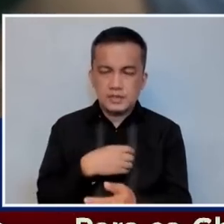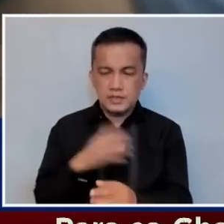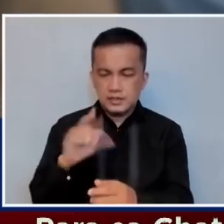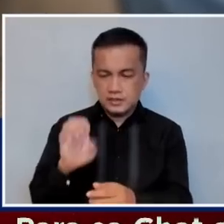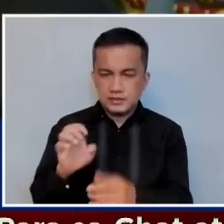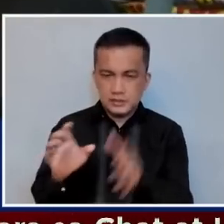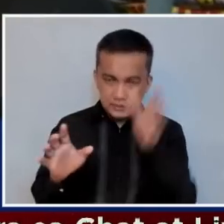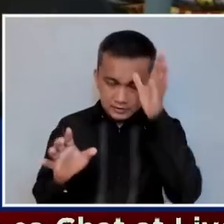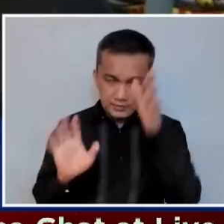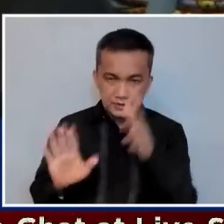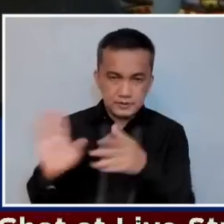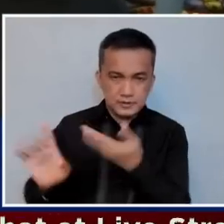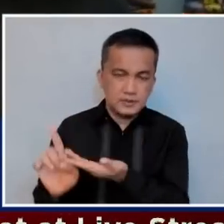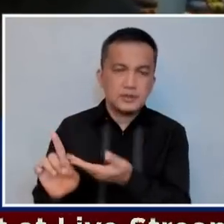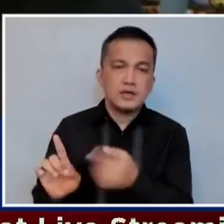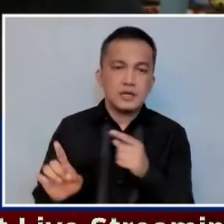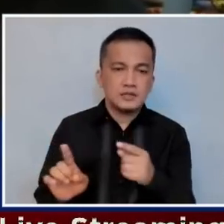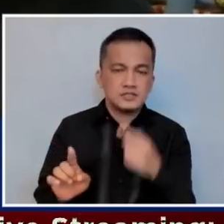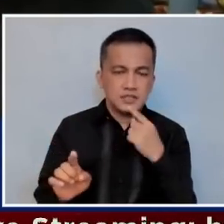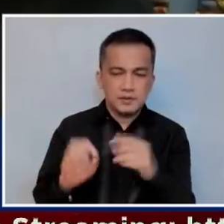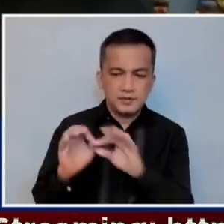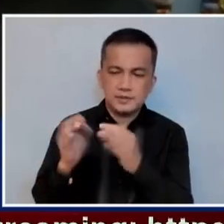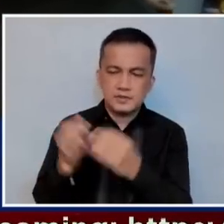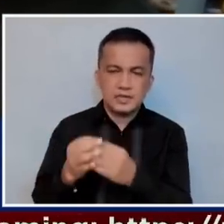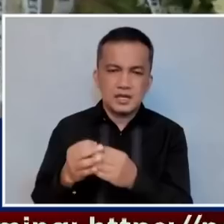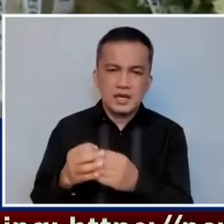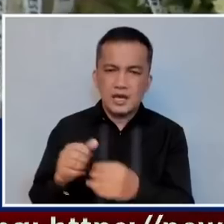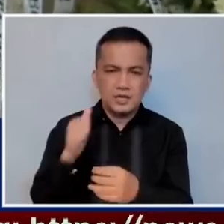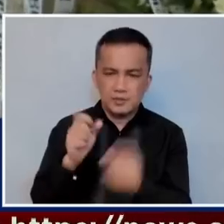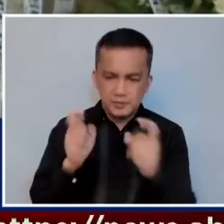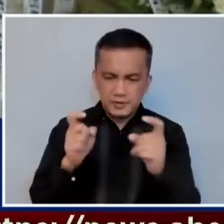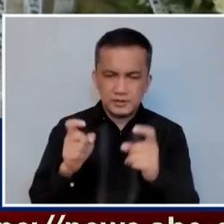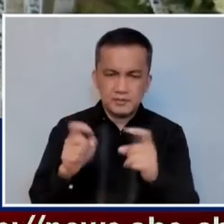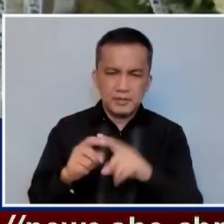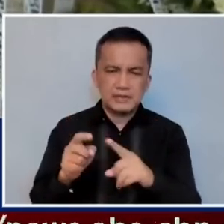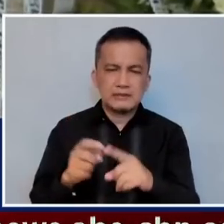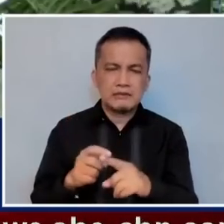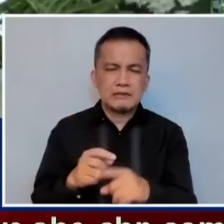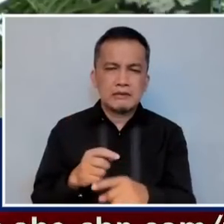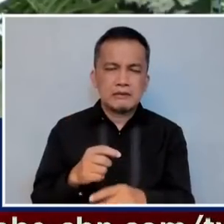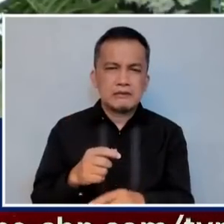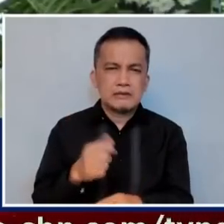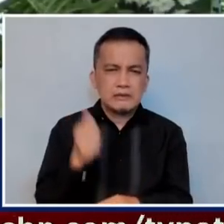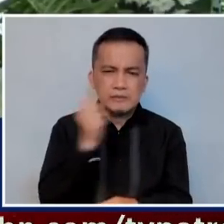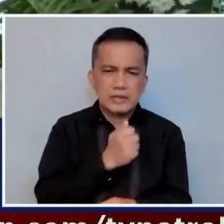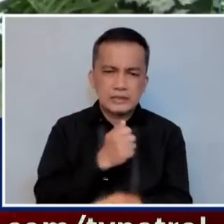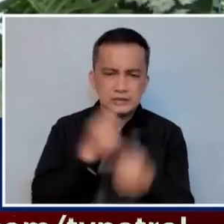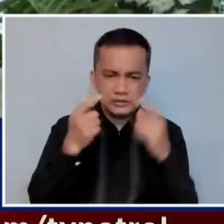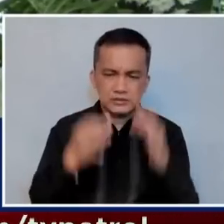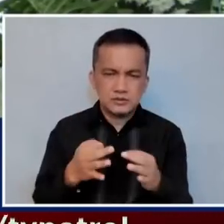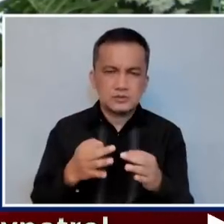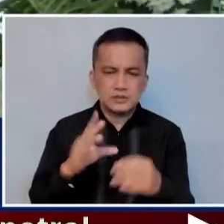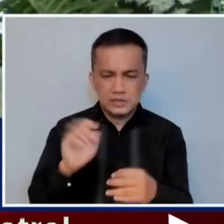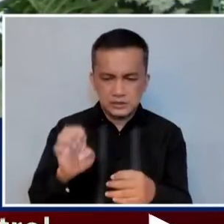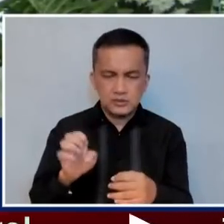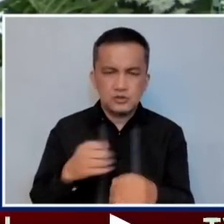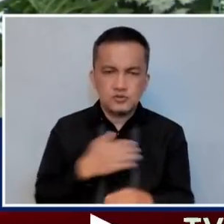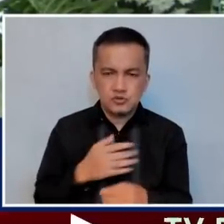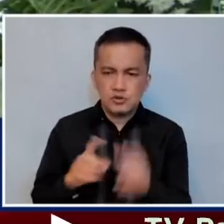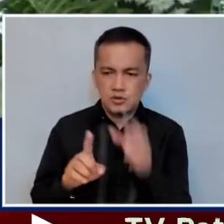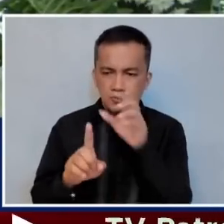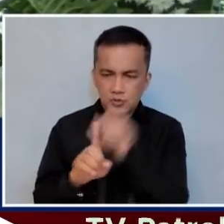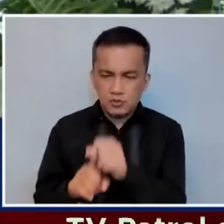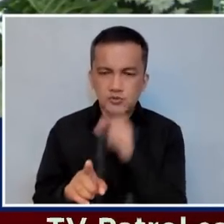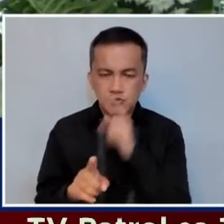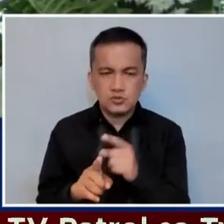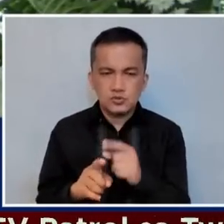pamilya Mabasa, hindi nila nais ang isang mabilis pero hilaw na resolusyon sa kaso. Ang gusto nila ay mahuli ang tunay na